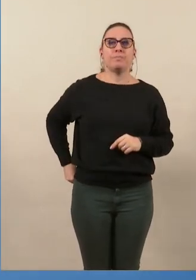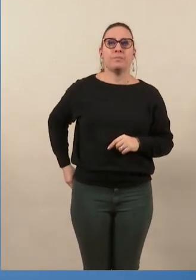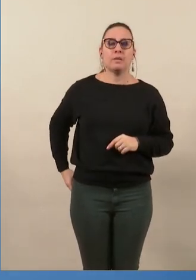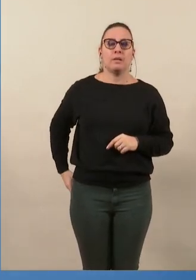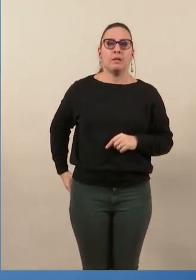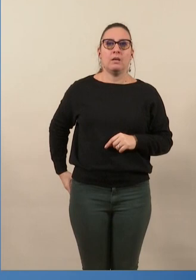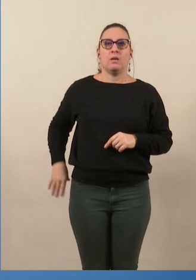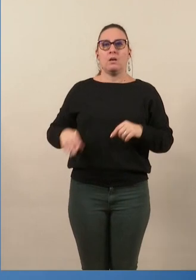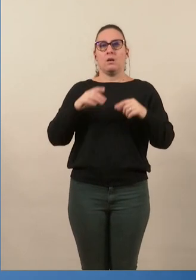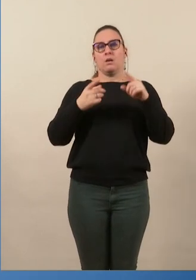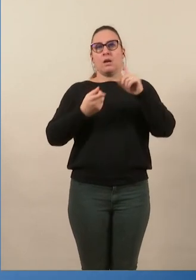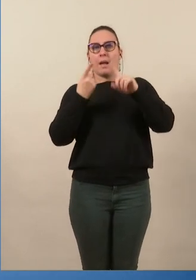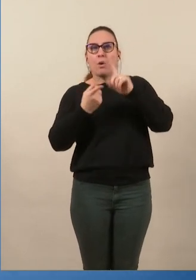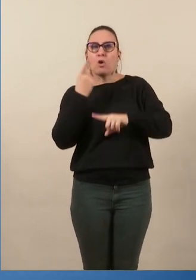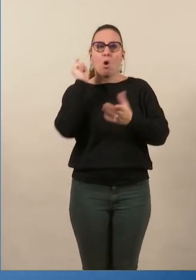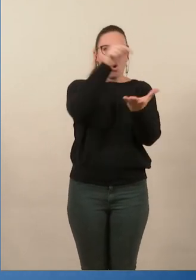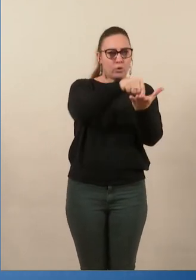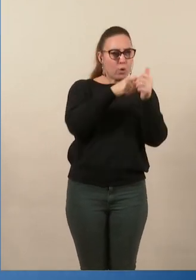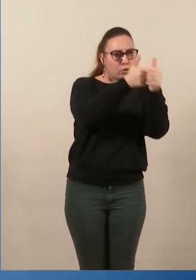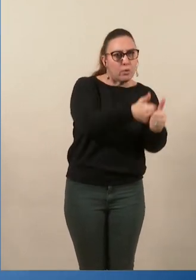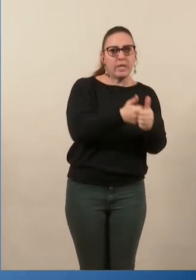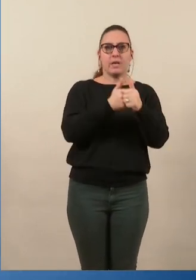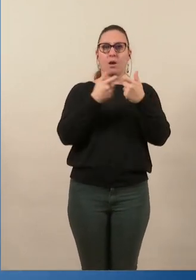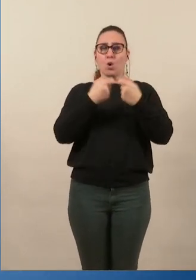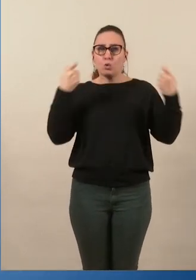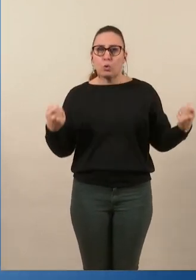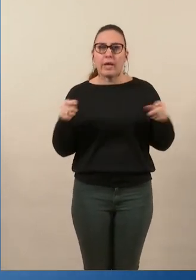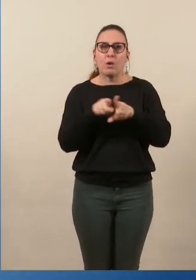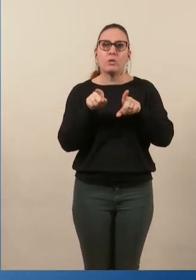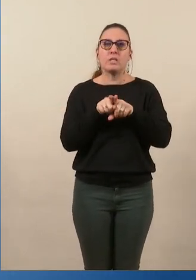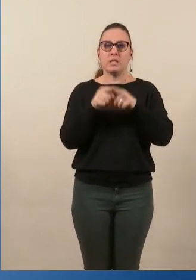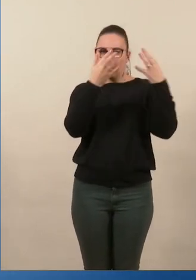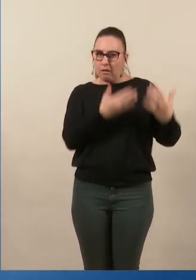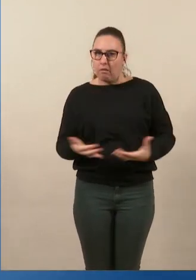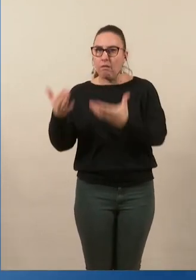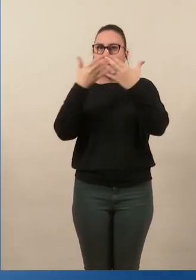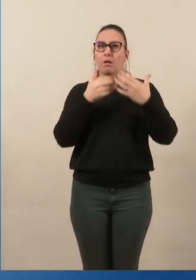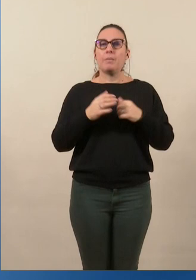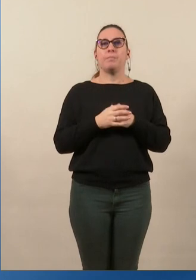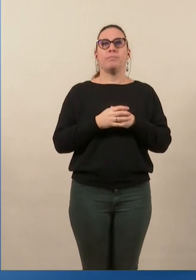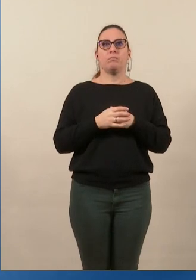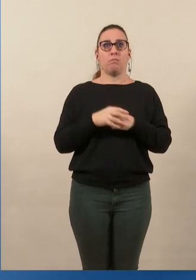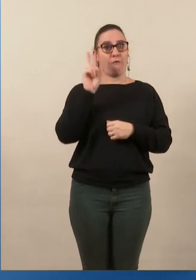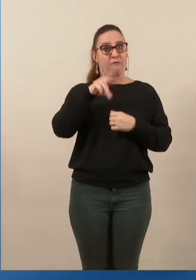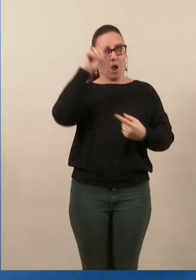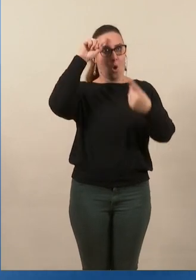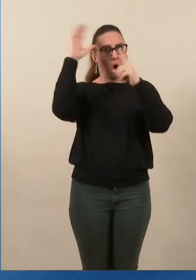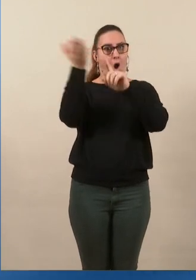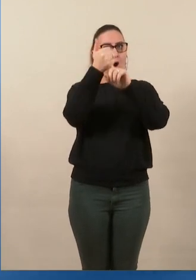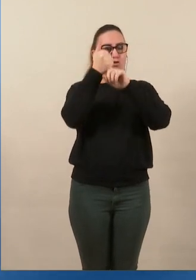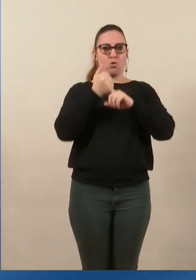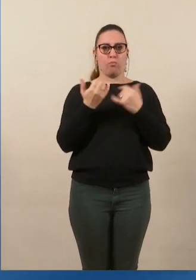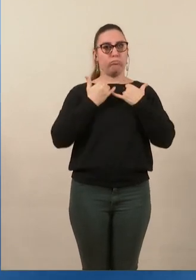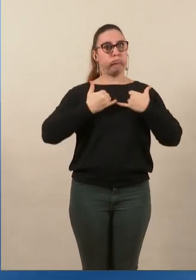spécifiques à la fois en terme de localisation en terme de durée euh les enjeux sont là immenses pour le parc